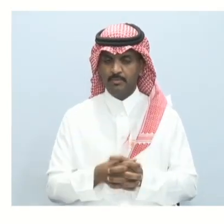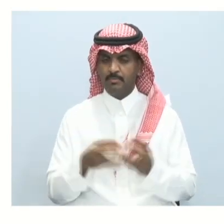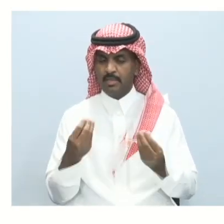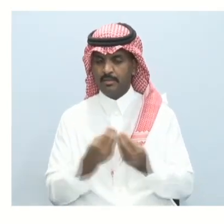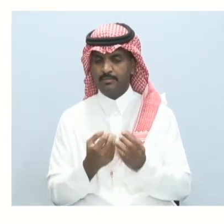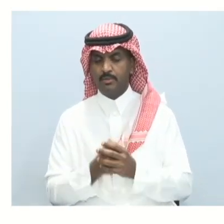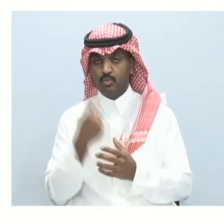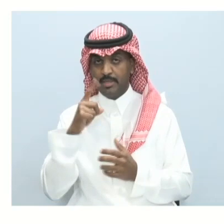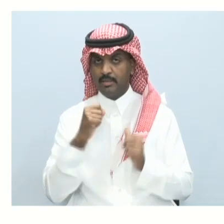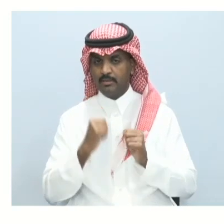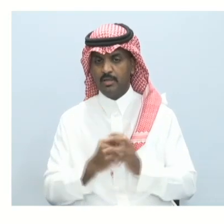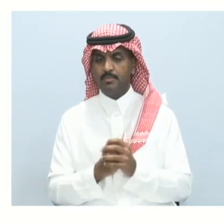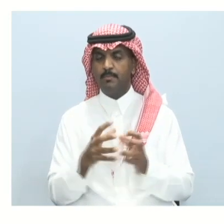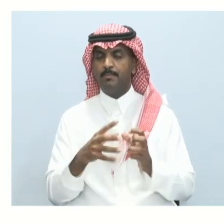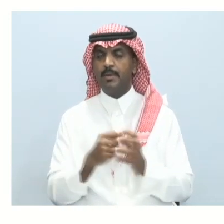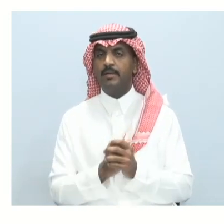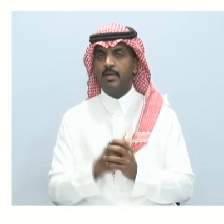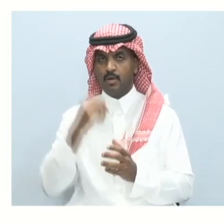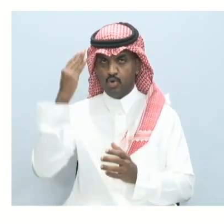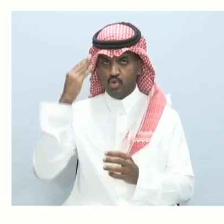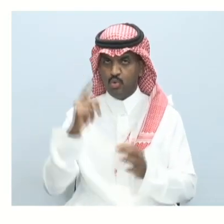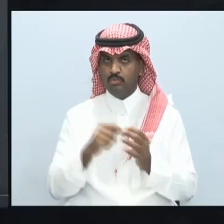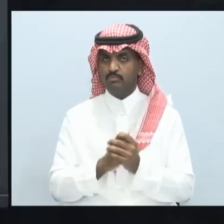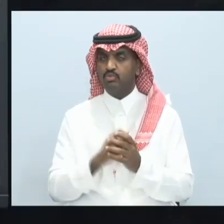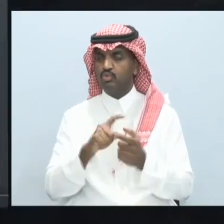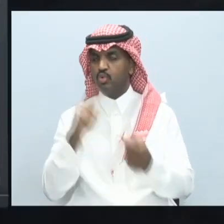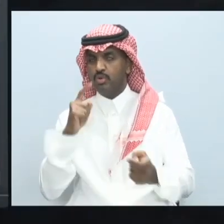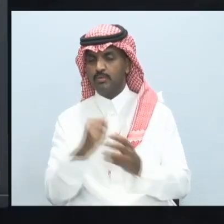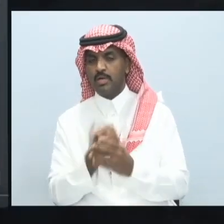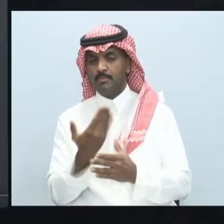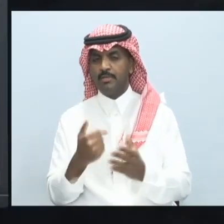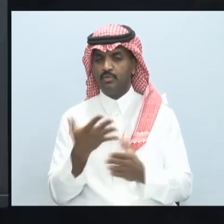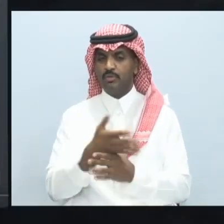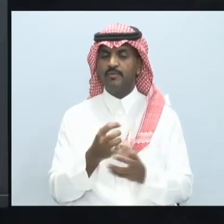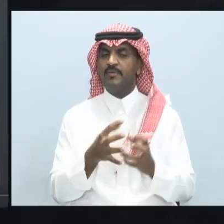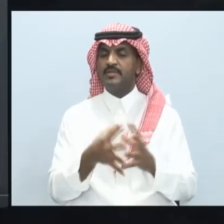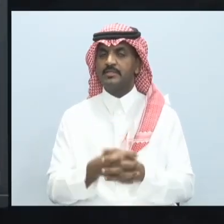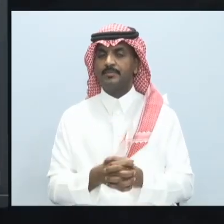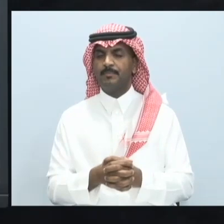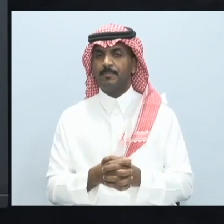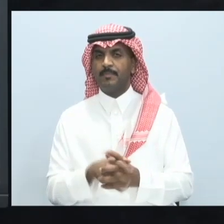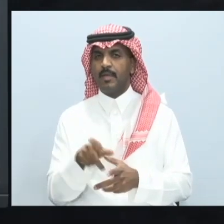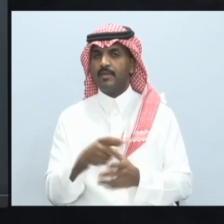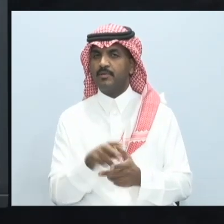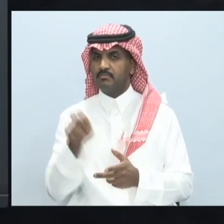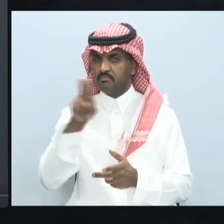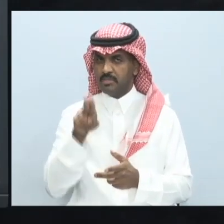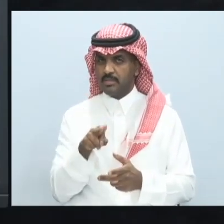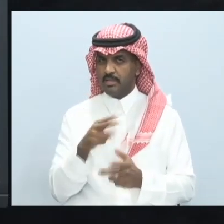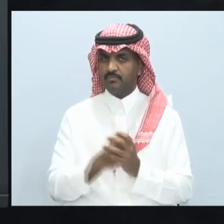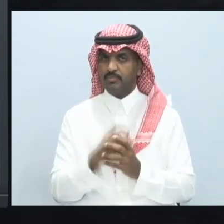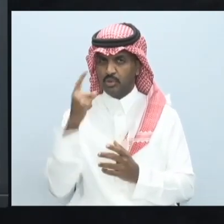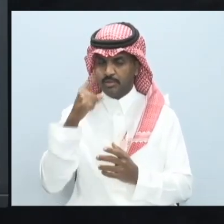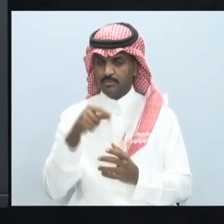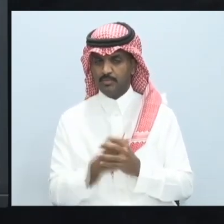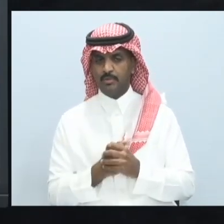درسنا ان يبين الطالب معنى الخلع قبل ان ندخل في تفاصيل هذه المساله الشرعيه لابد